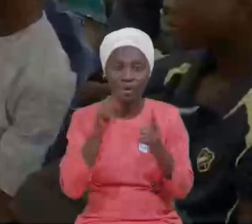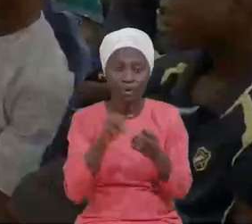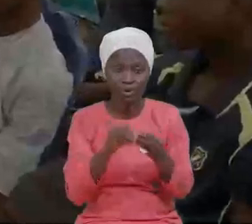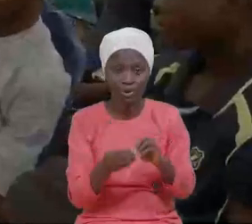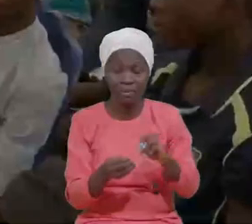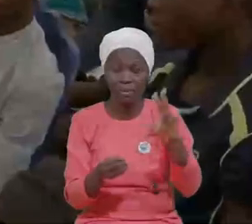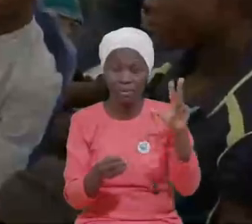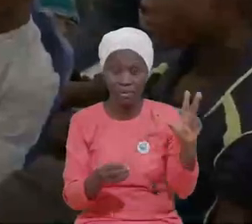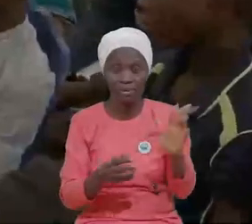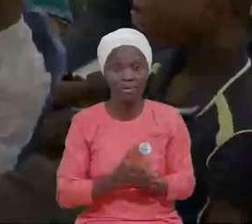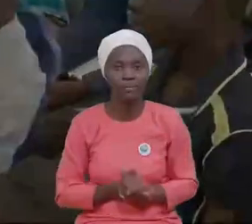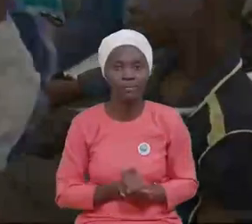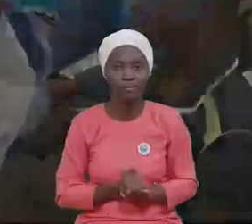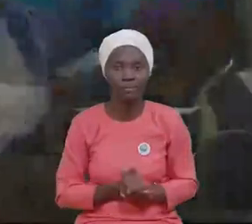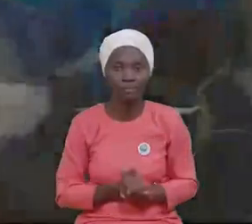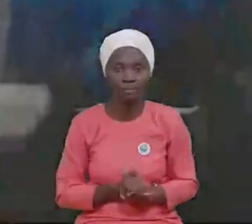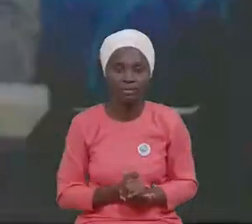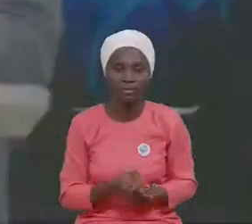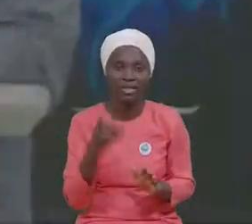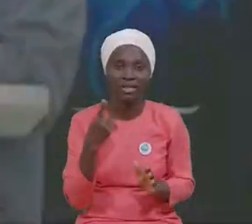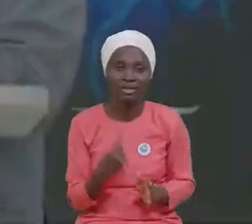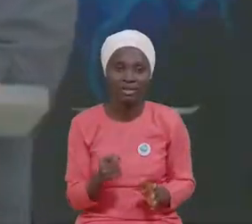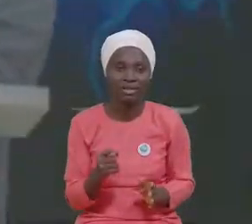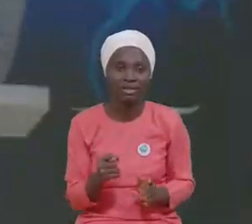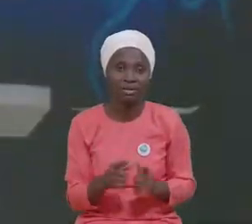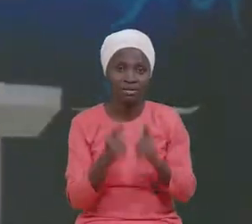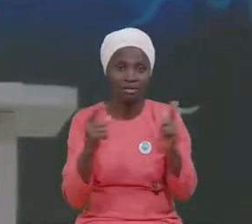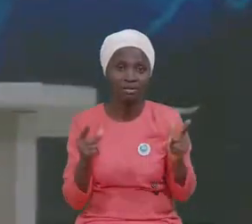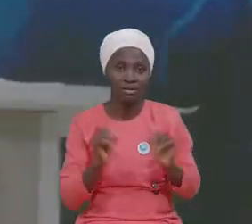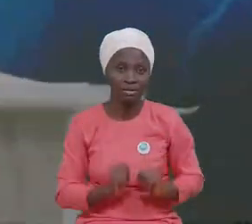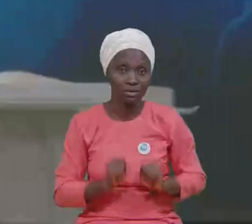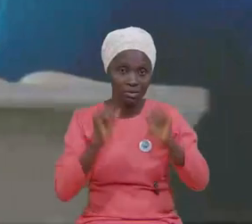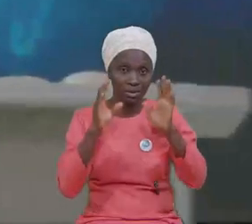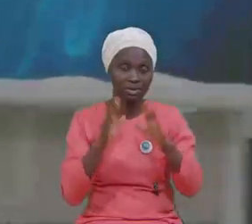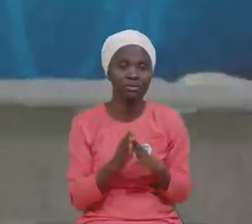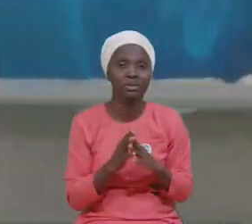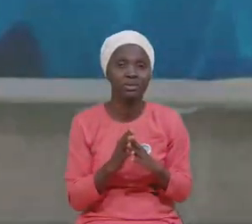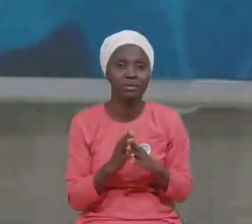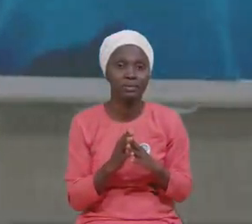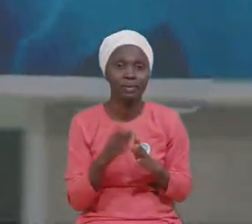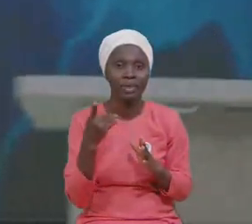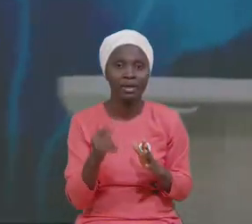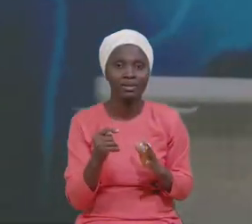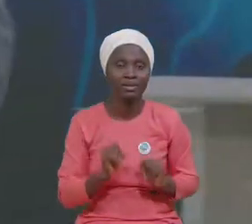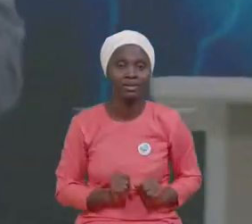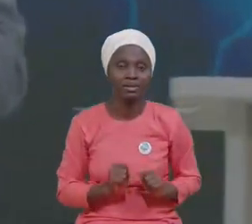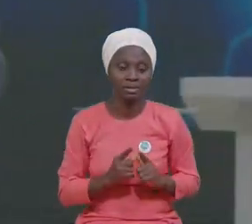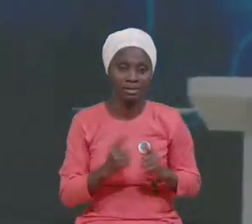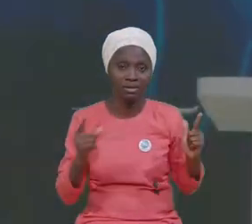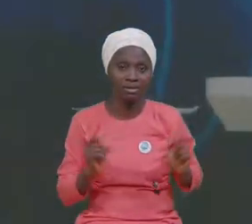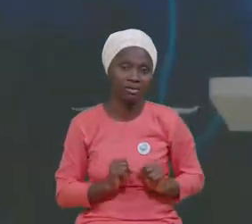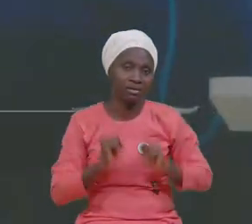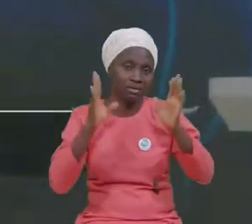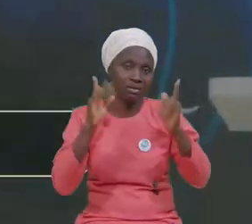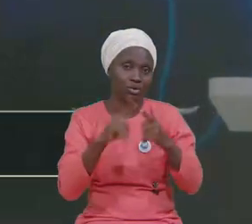Troisième point maintenant. Troisième point, le grand engagement. Le grand